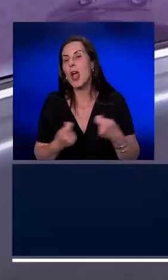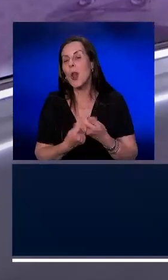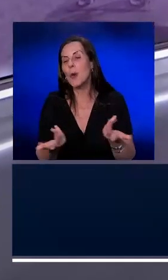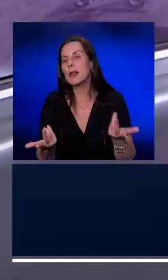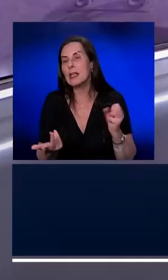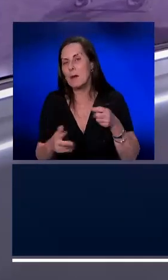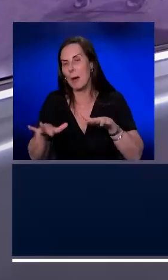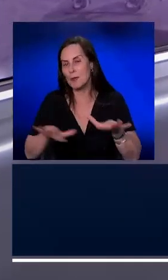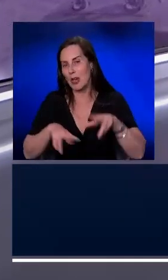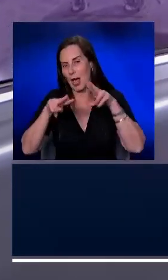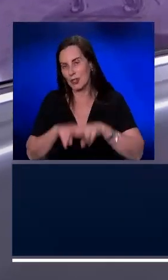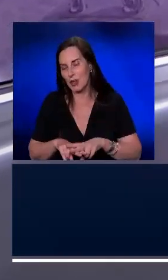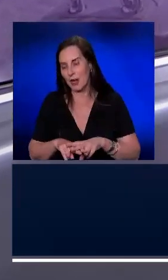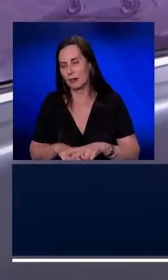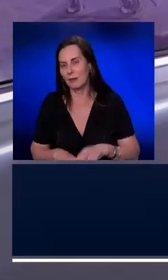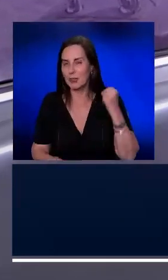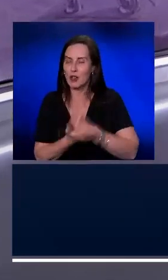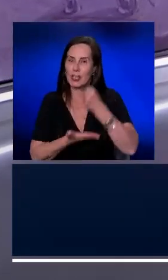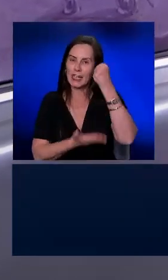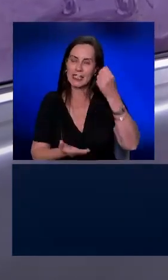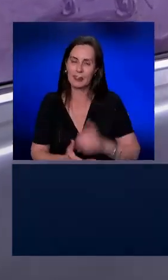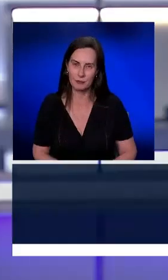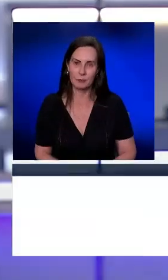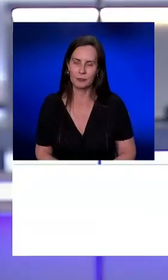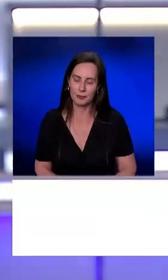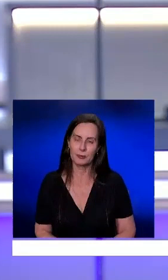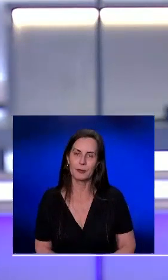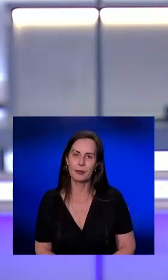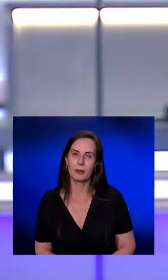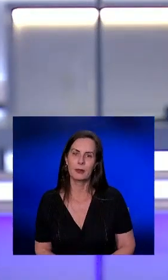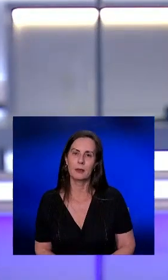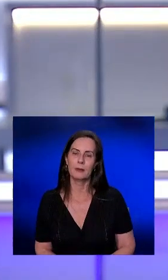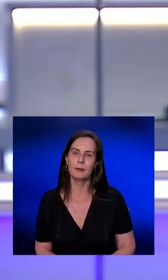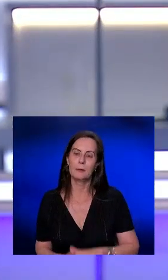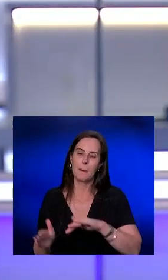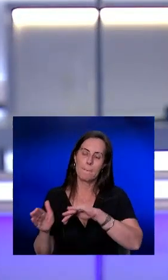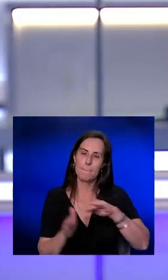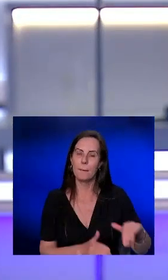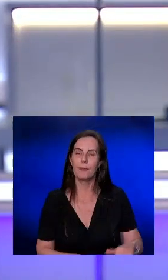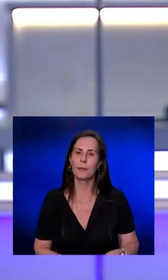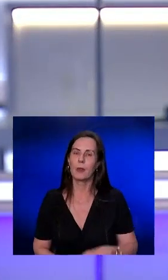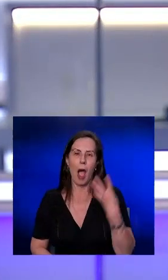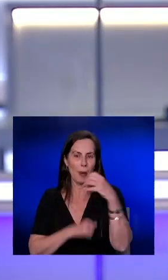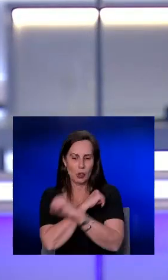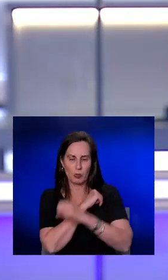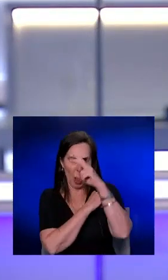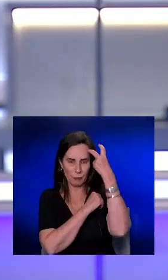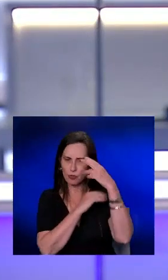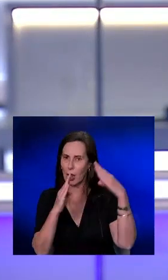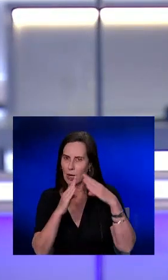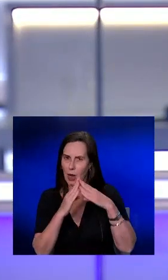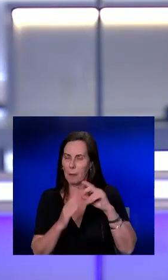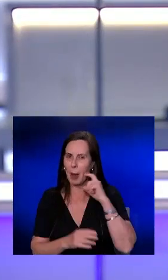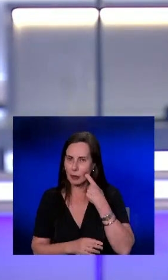של הקואליציה, ביכולת שלה להעביר תקציב, מיכל. תודה רבה, ליאל. עכשיו לסיפור הזה, 4 סטודנטים ערבים שהתגוררו ברמת